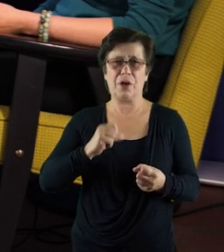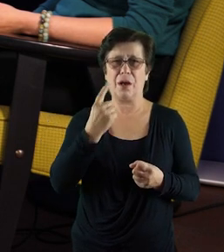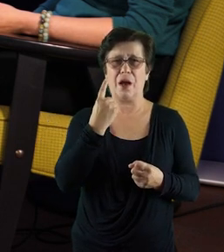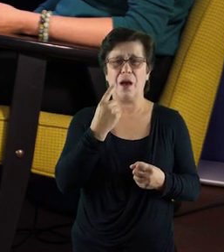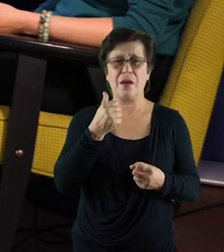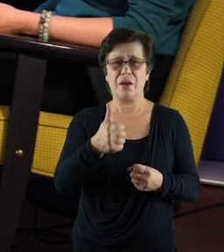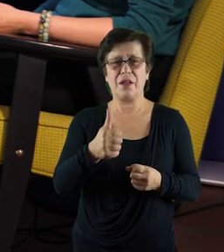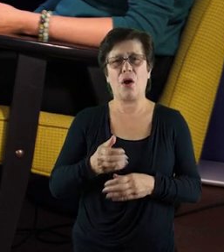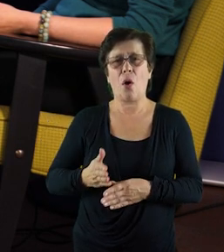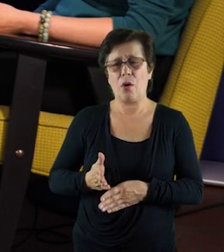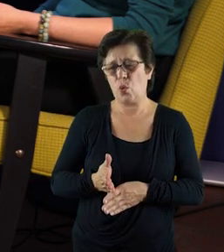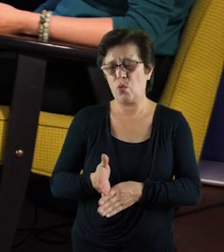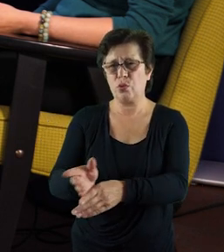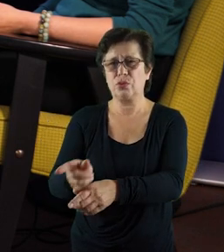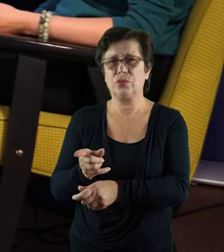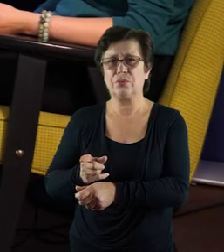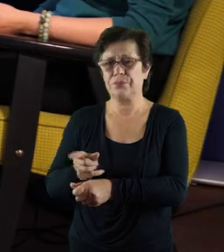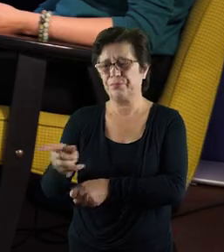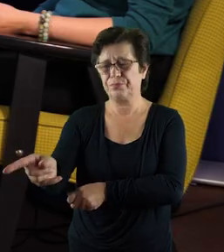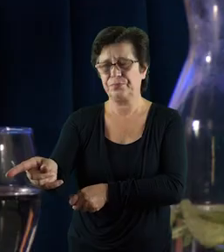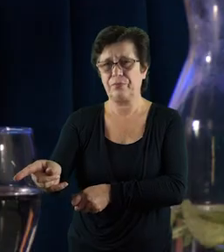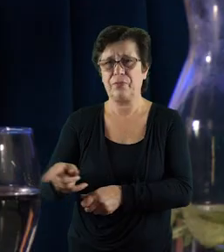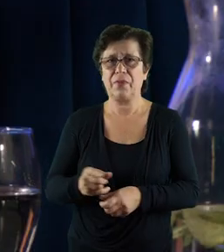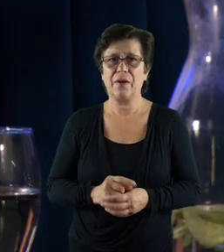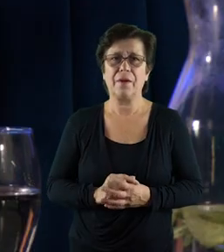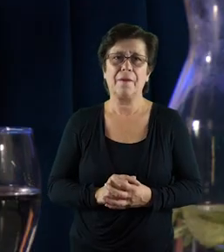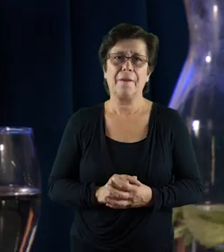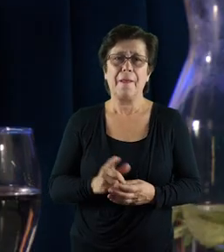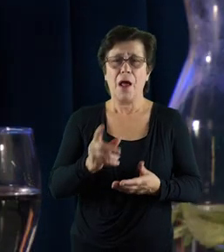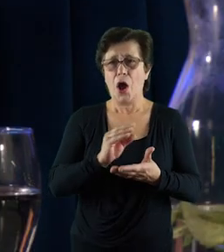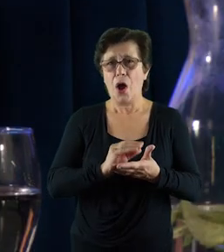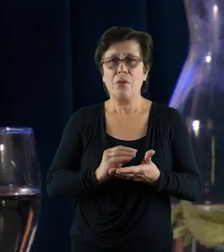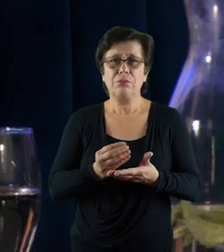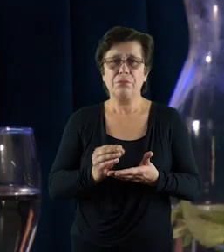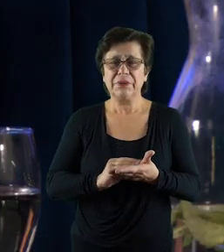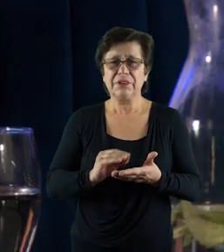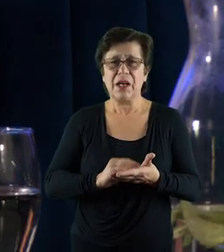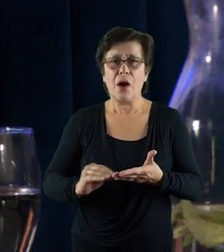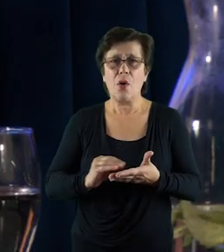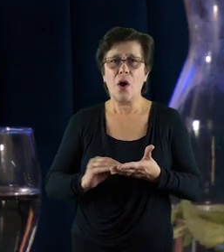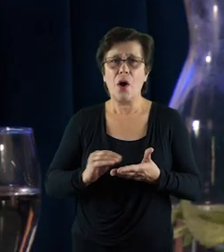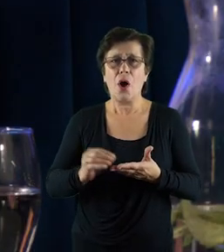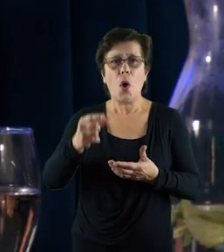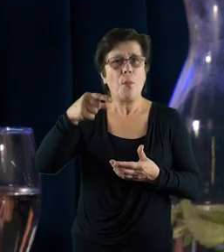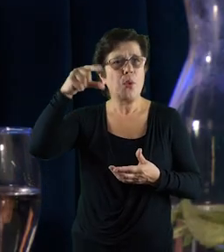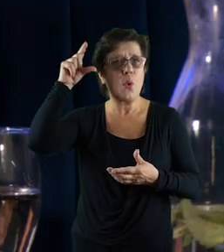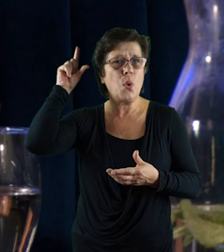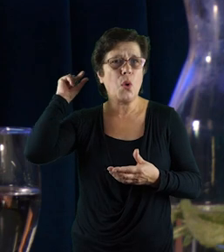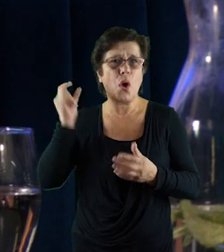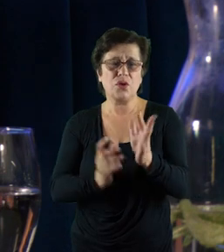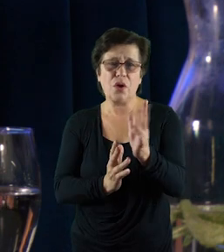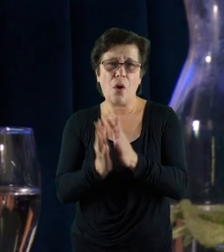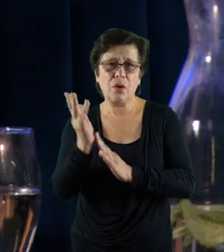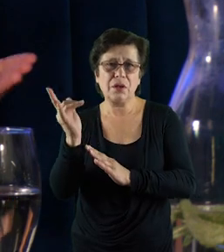Oprócz dwóch tomów, czyli Równanie serca i Pióro z ognia, właściwie wszystkie jego tomy realizują ten